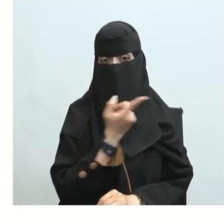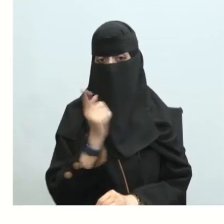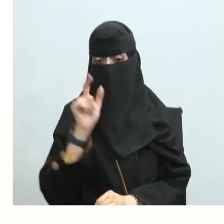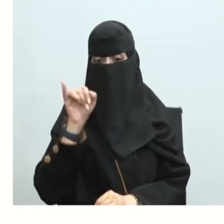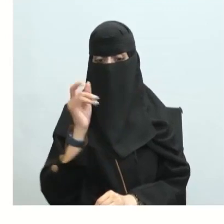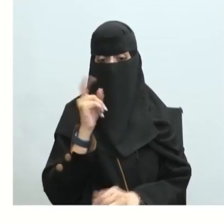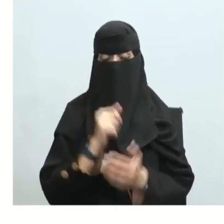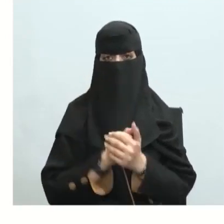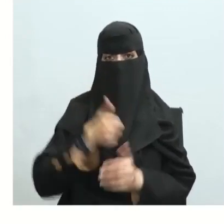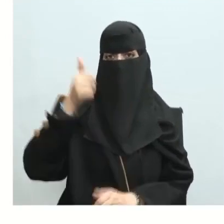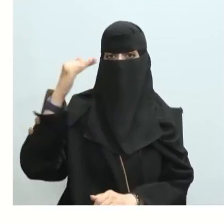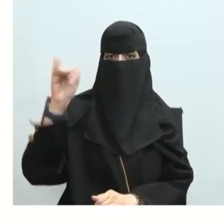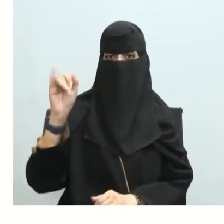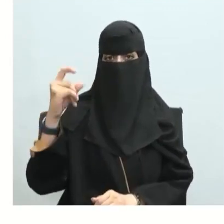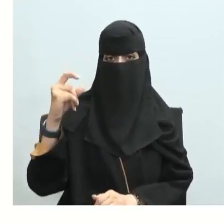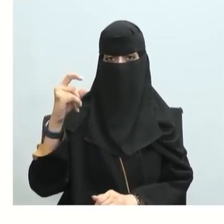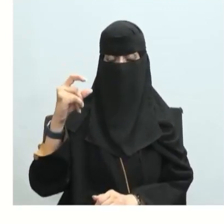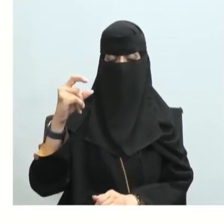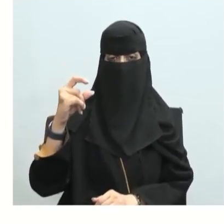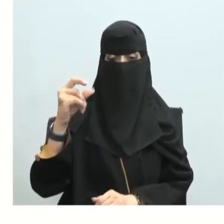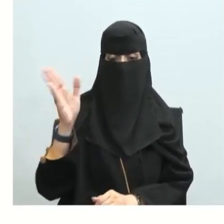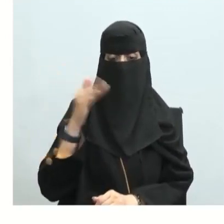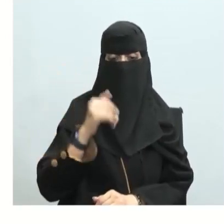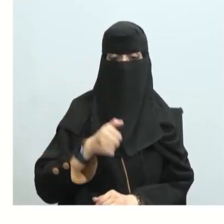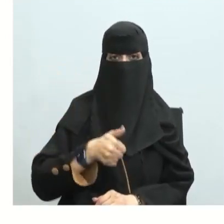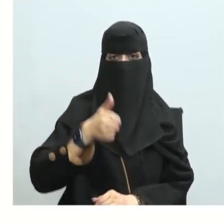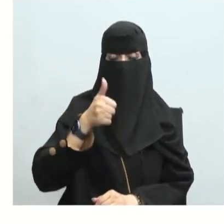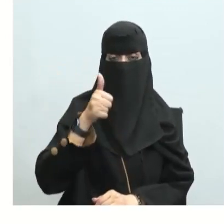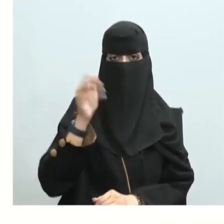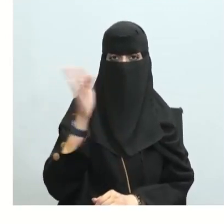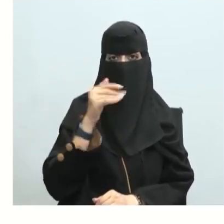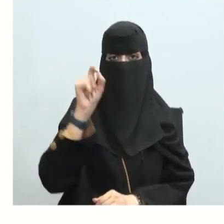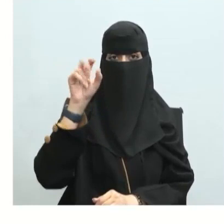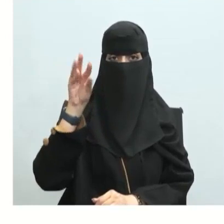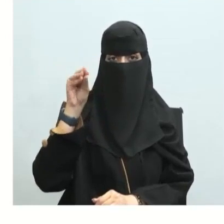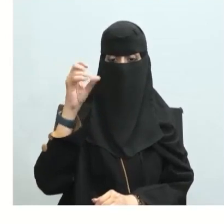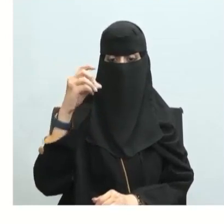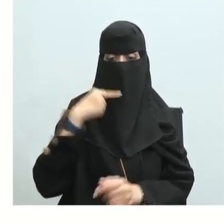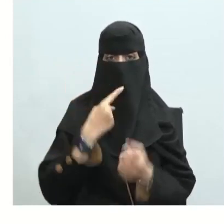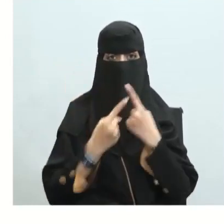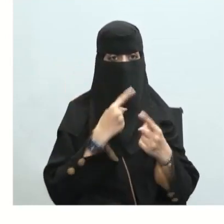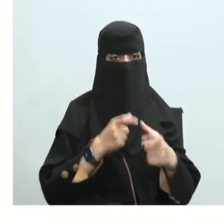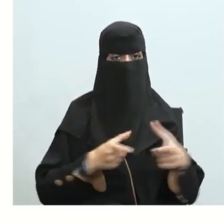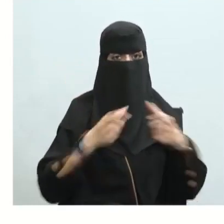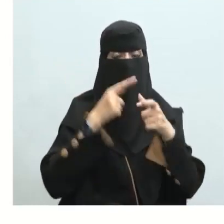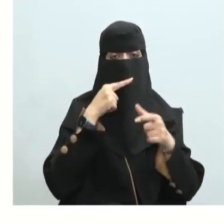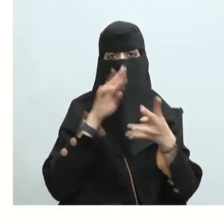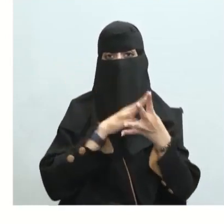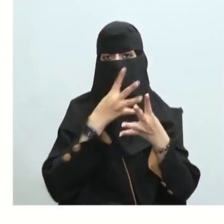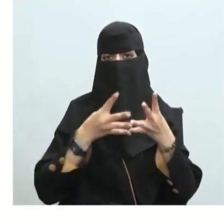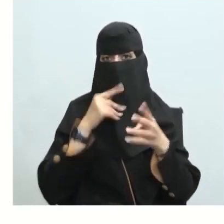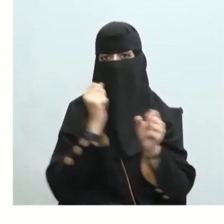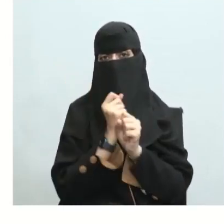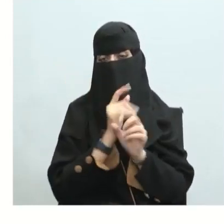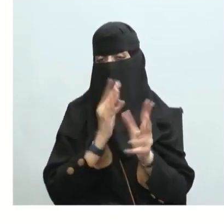ستذكر مثلا من غاب من الاعضاء مثلا الاستاذ احمد استاذ فهد الى اخره نوقش في الاجتماع جدول الاعمال ذكر ما هو